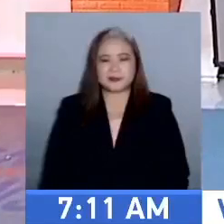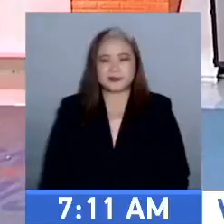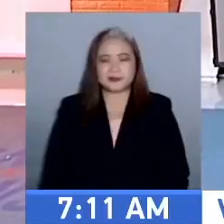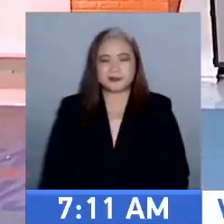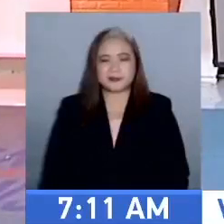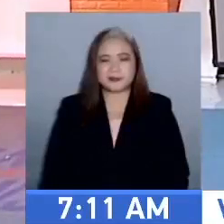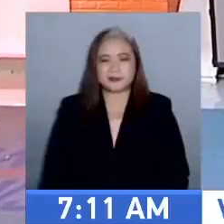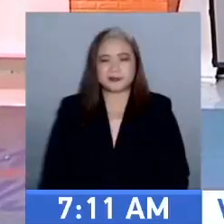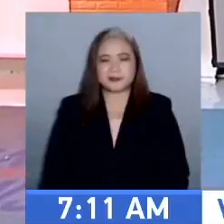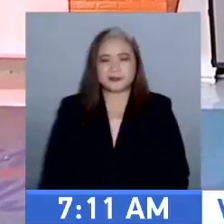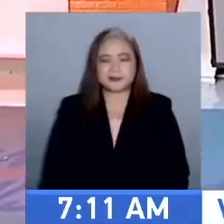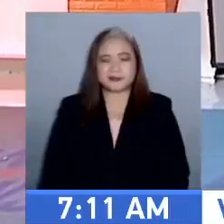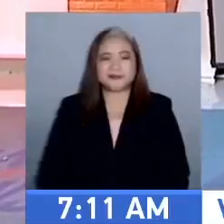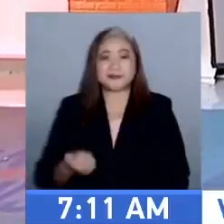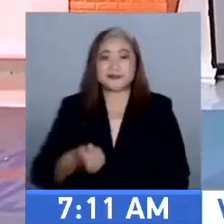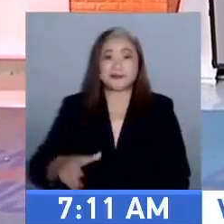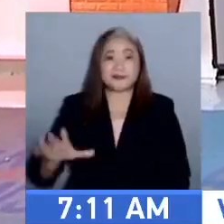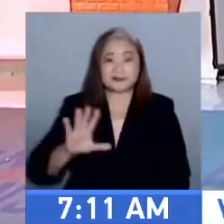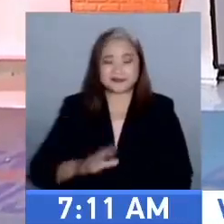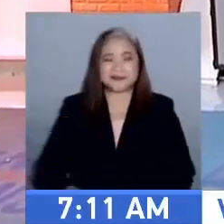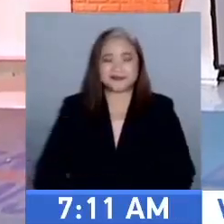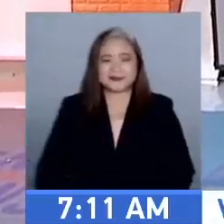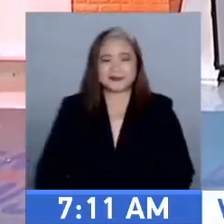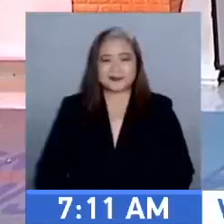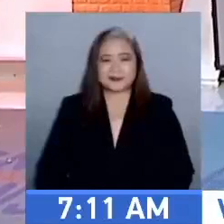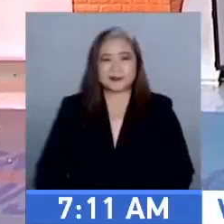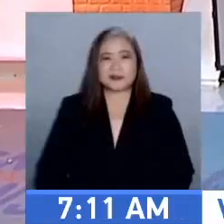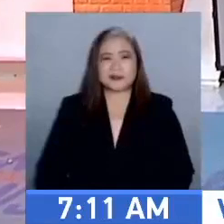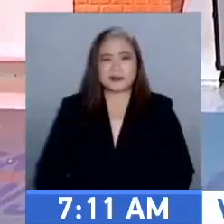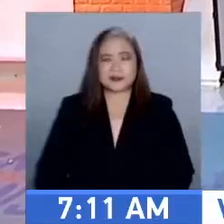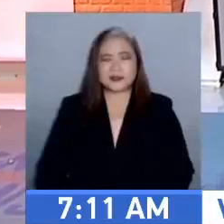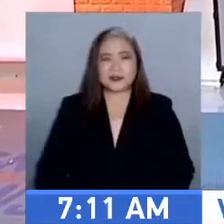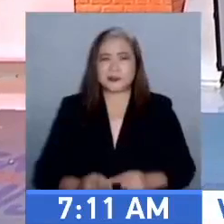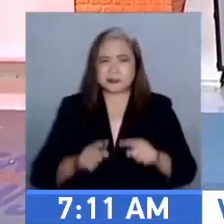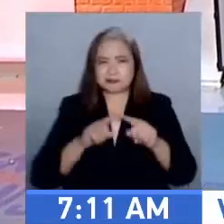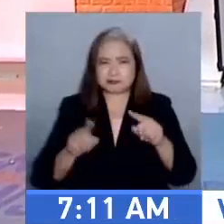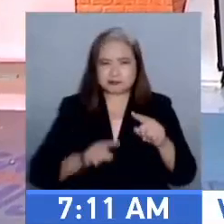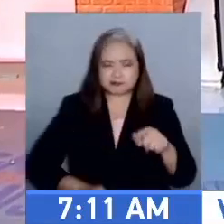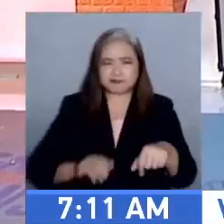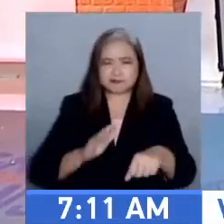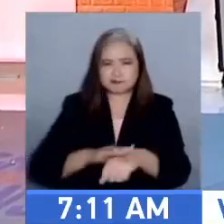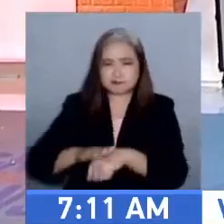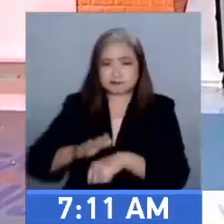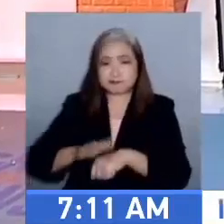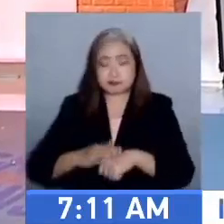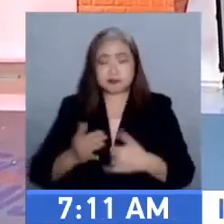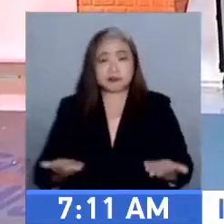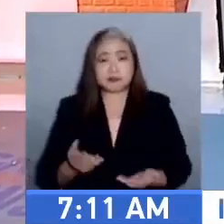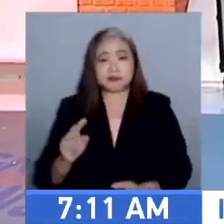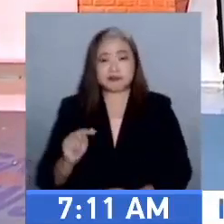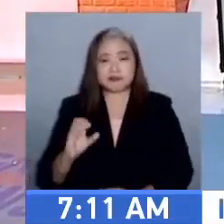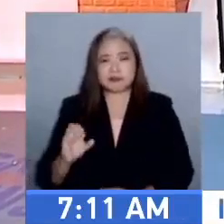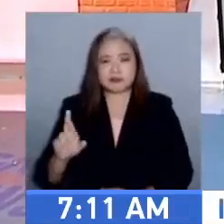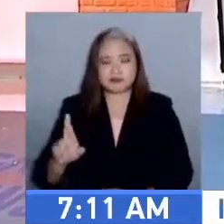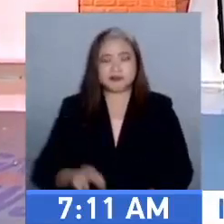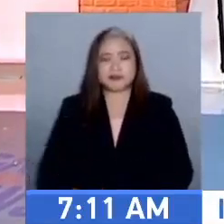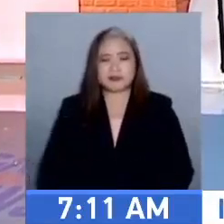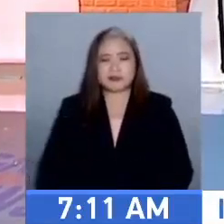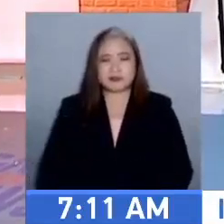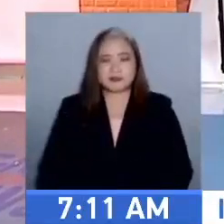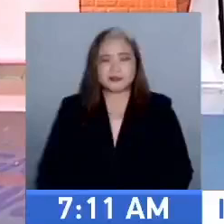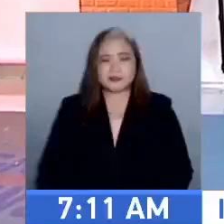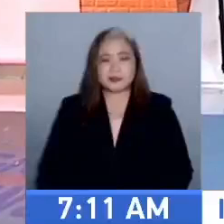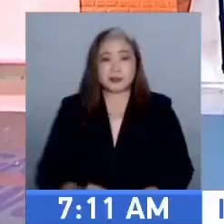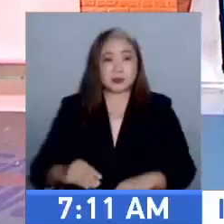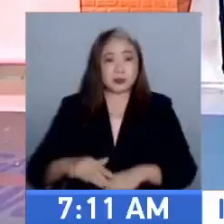Magandang umaga mga kapuso, nakataas po ngayon ang thunderstorm advisory dito sa Metro Manila. Ayon sa PAGASA, apektado rin ang mga probinsya